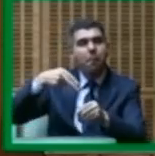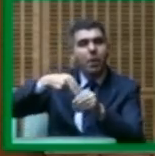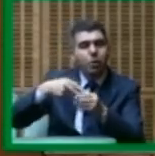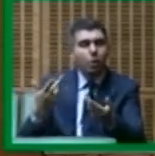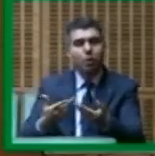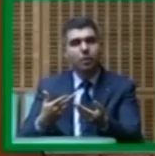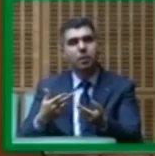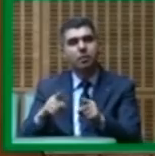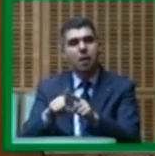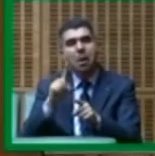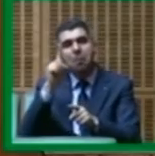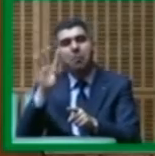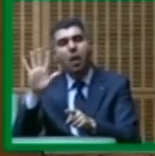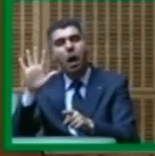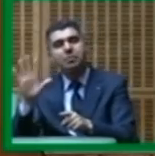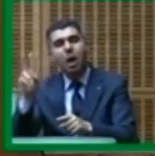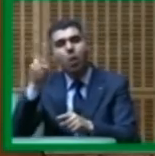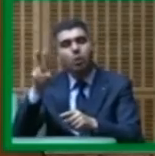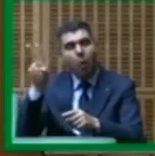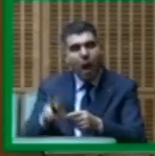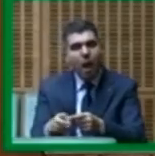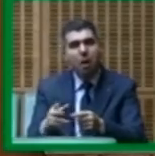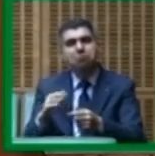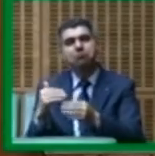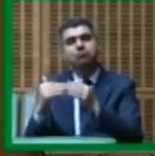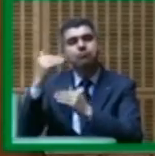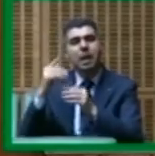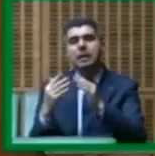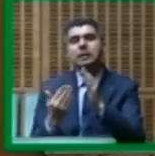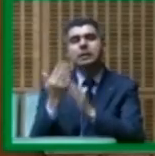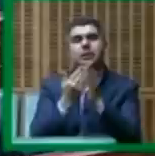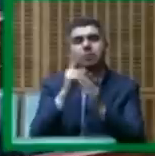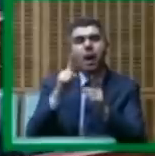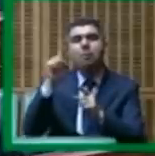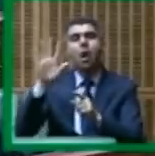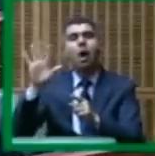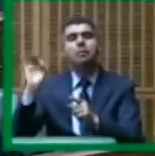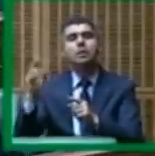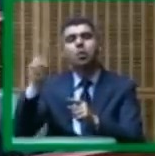واحد النهار يقول لها 105، واحد النهار يقول لها 106، واحد النهار يقول لها 107، واحد النهار يقول لها 150.